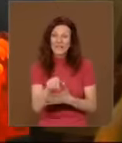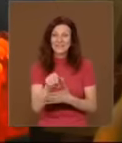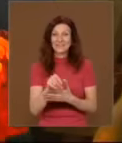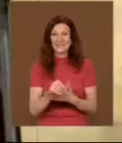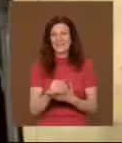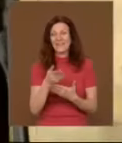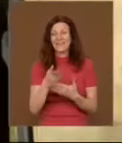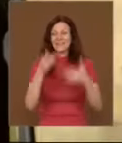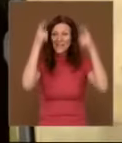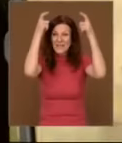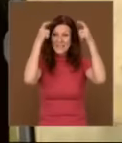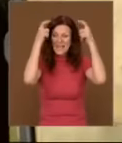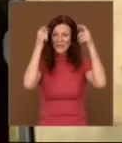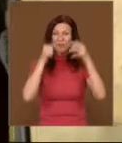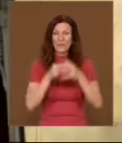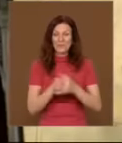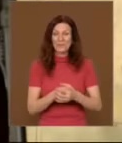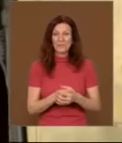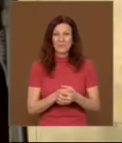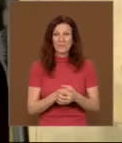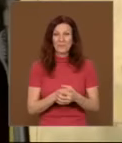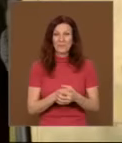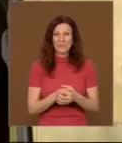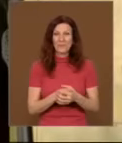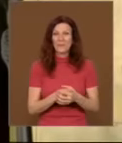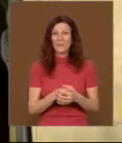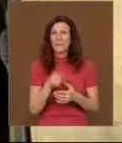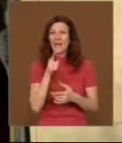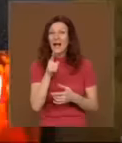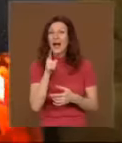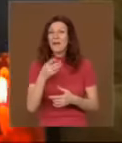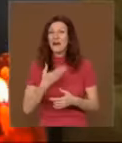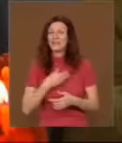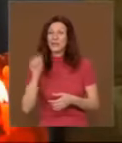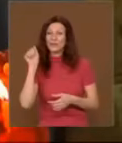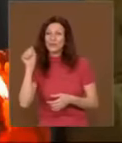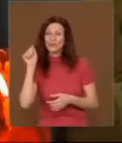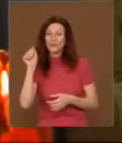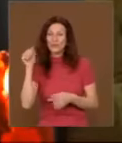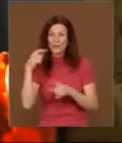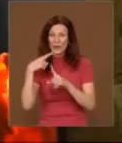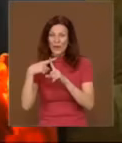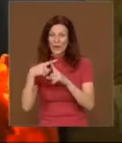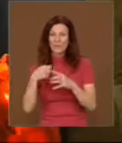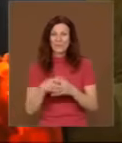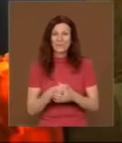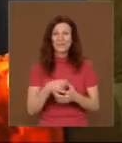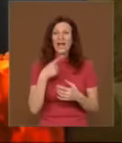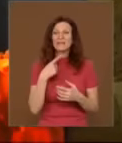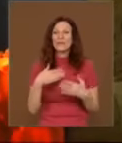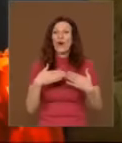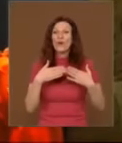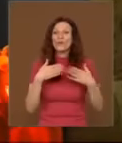слави. Подигнете се порти, подигнете се вечни порти, за да влезе царя на славата.